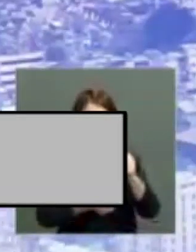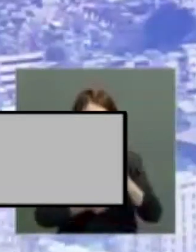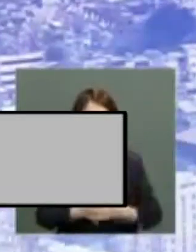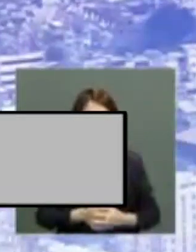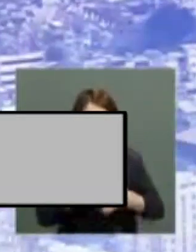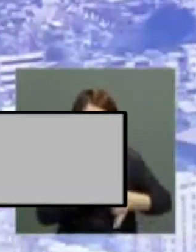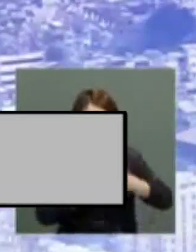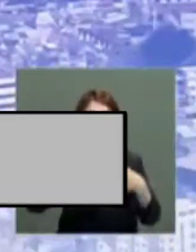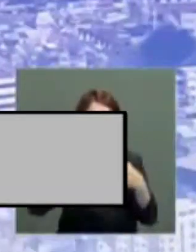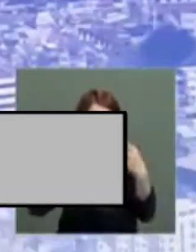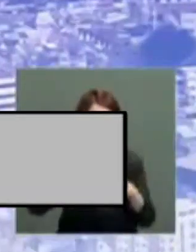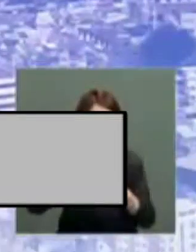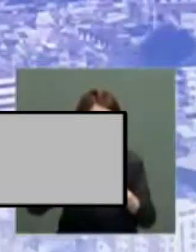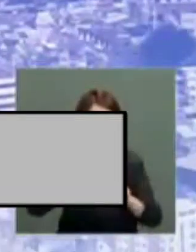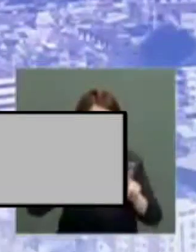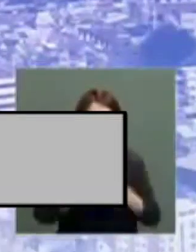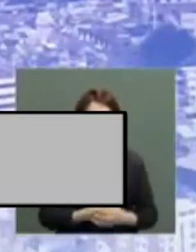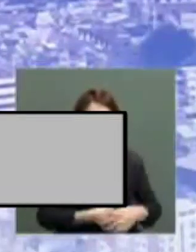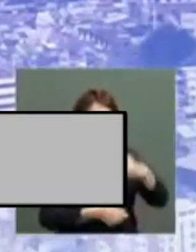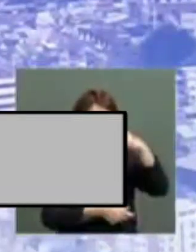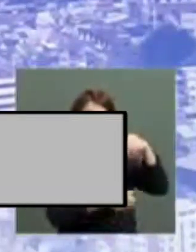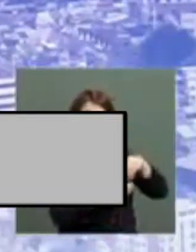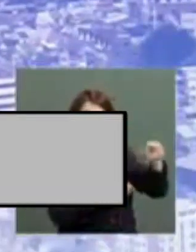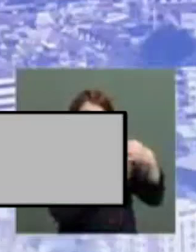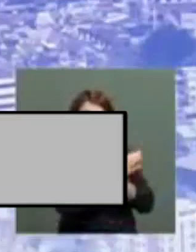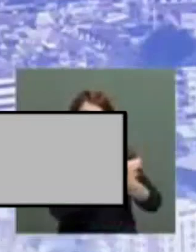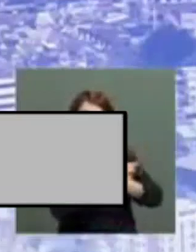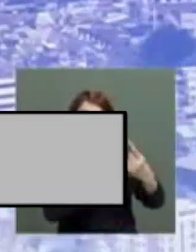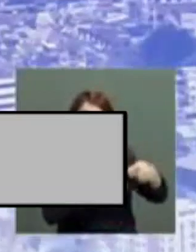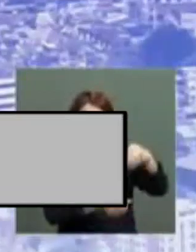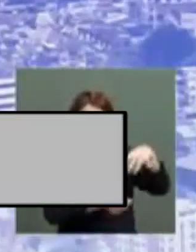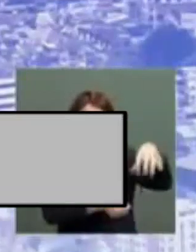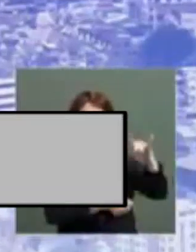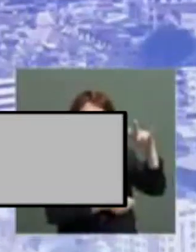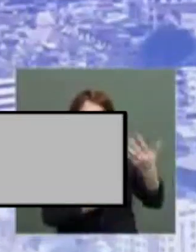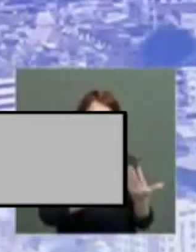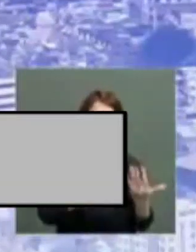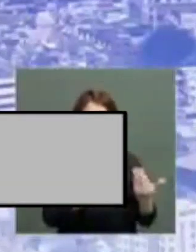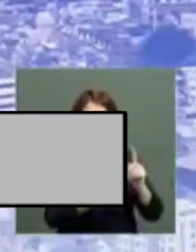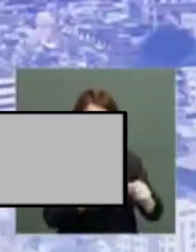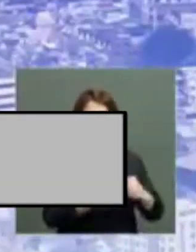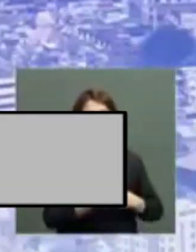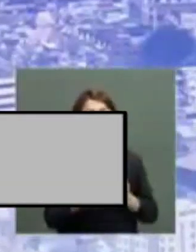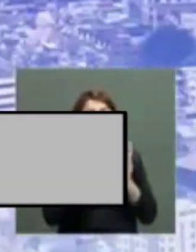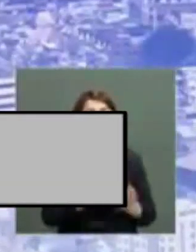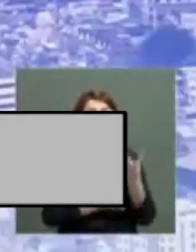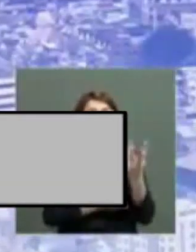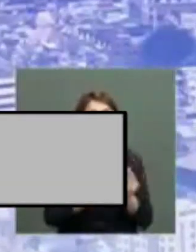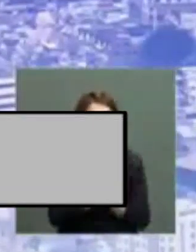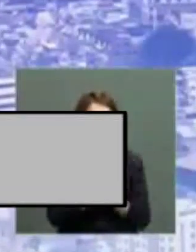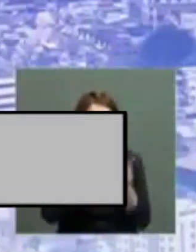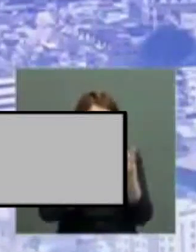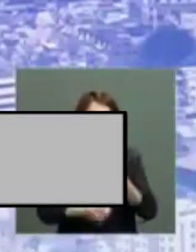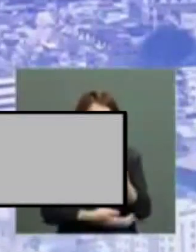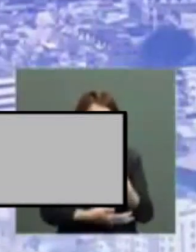านี้เราก็จะชนะครับ มีคนซึ่งเรื่องการตรวจเนี่ยความสามารถในการตรวจประสิทธิภาพในการตรวจก็เรื่องหนึ่งนะครับ